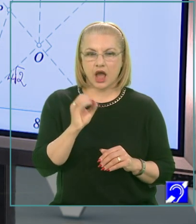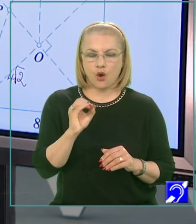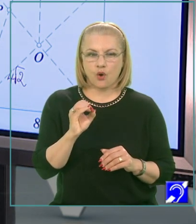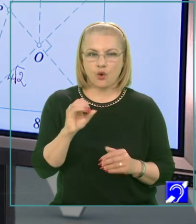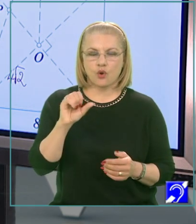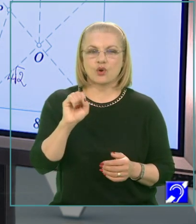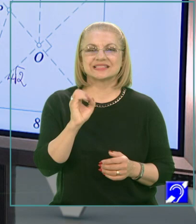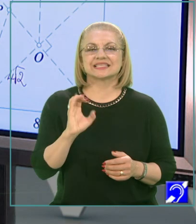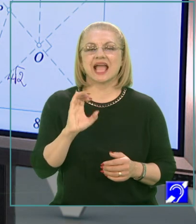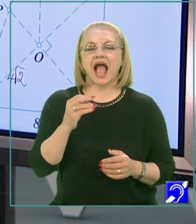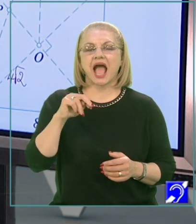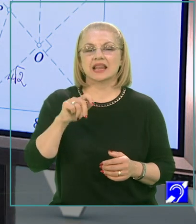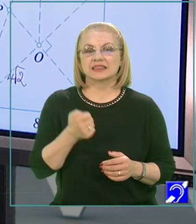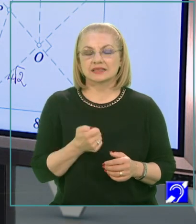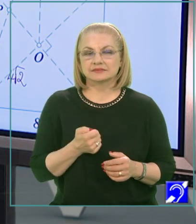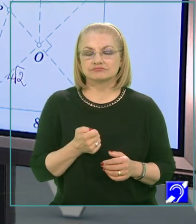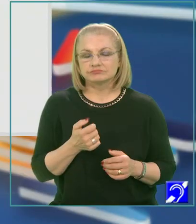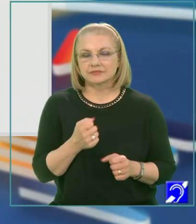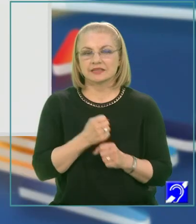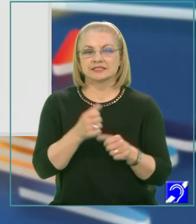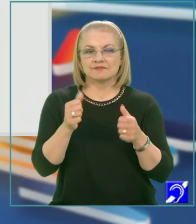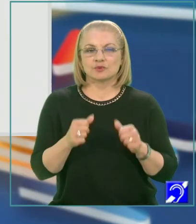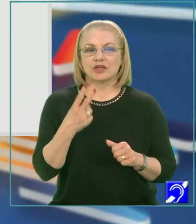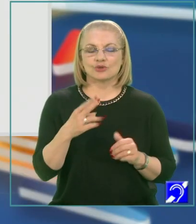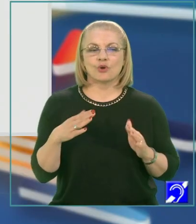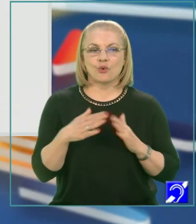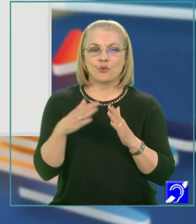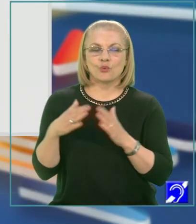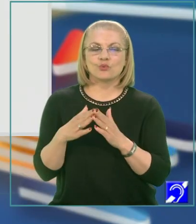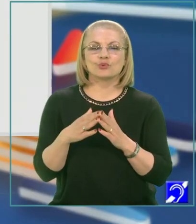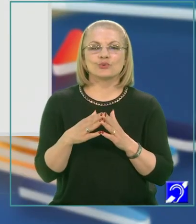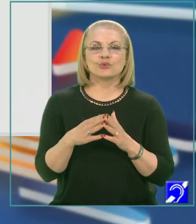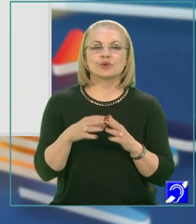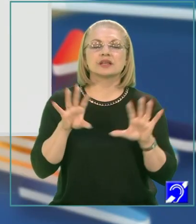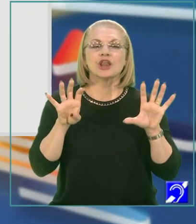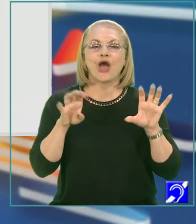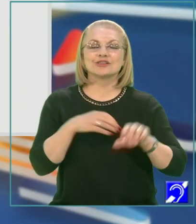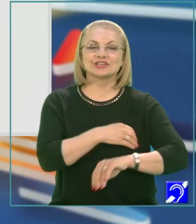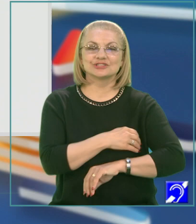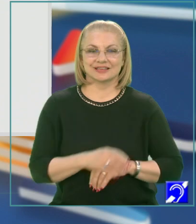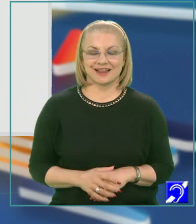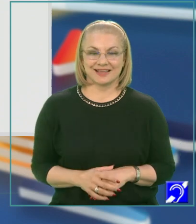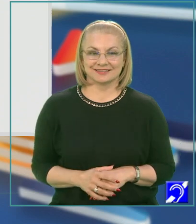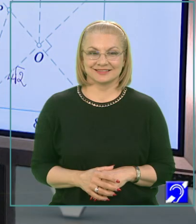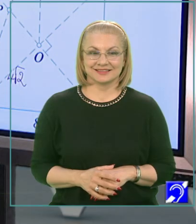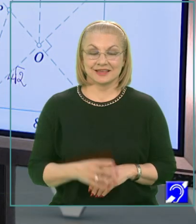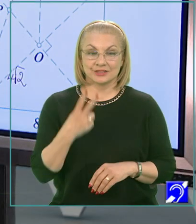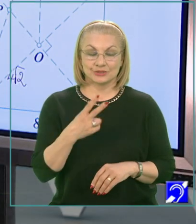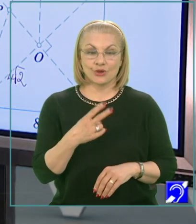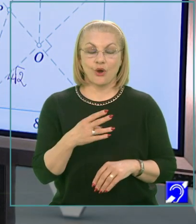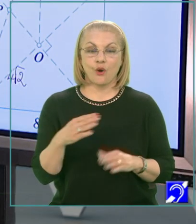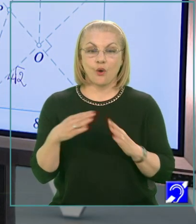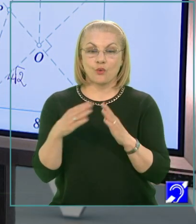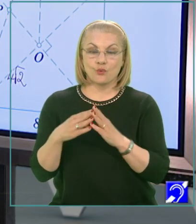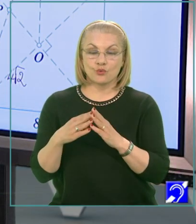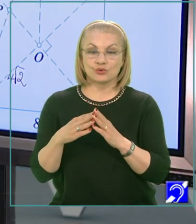secantă, și formează două unghiuri de 90 de grade. Două unghiuri alterne interne. Unghiul